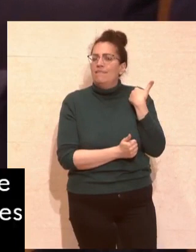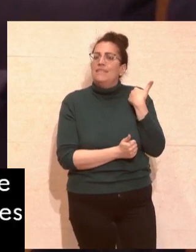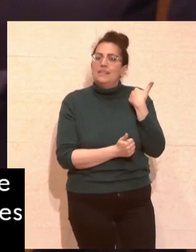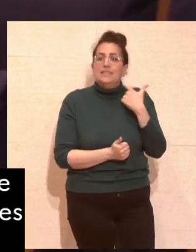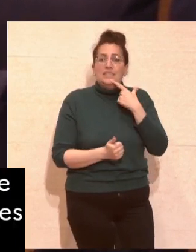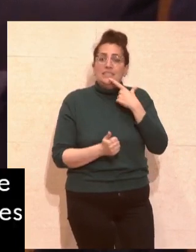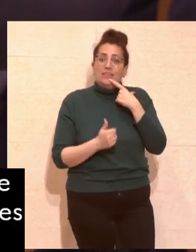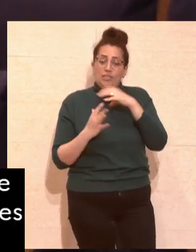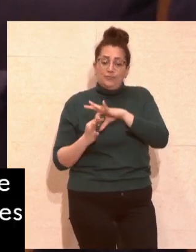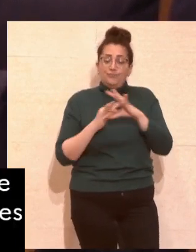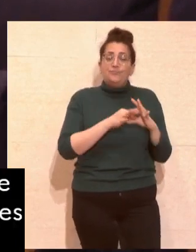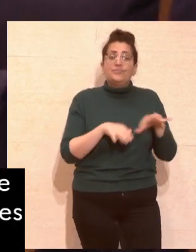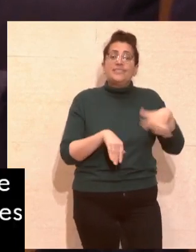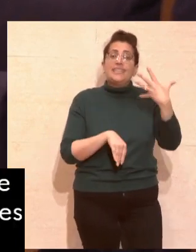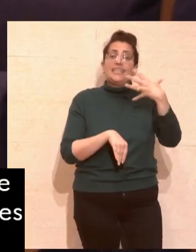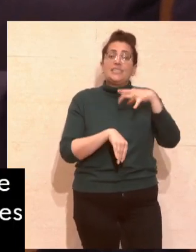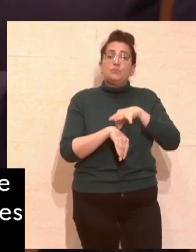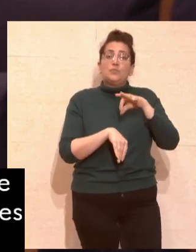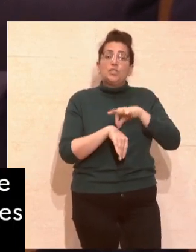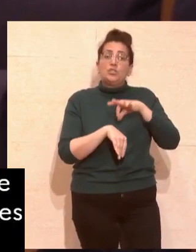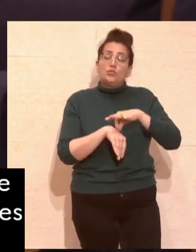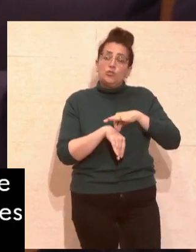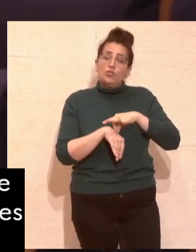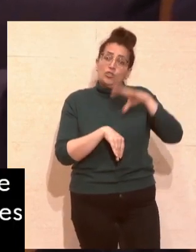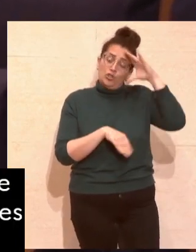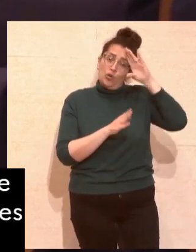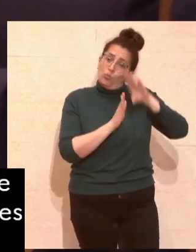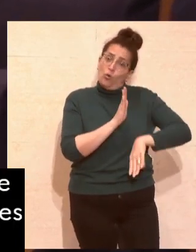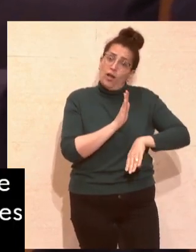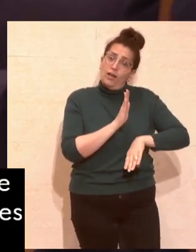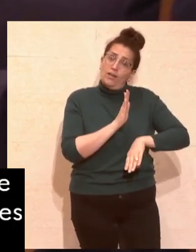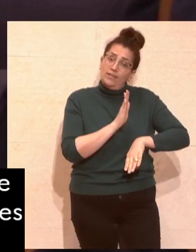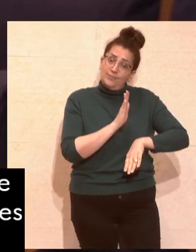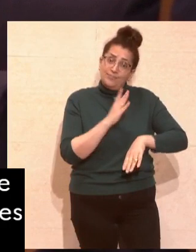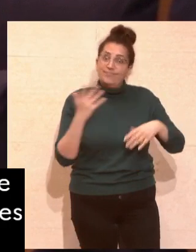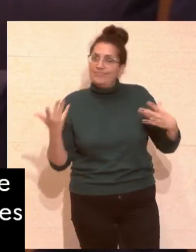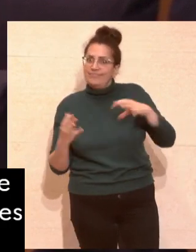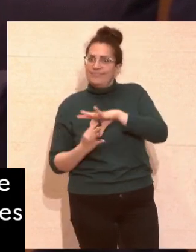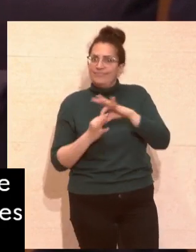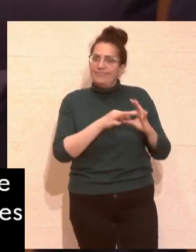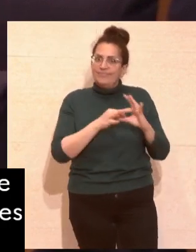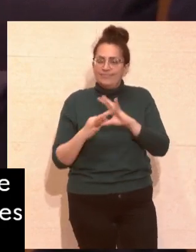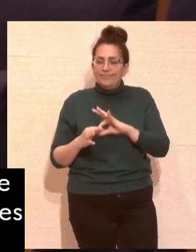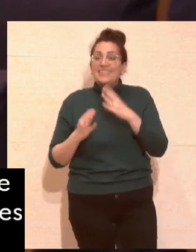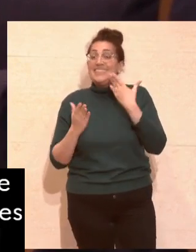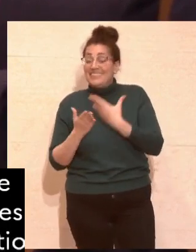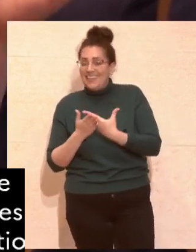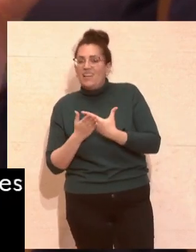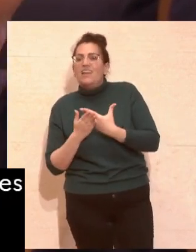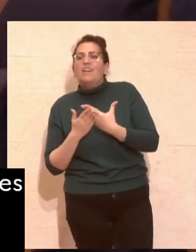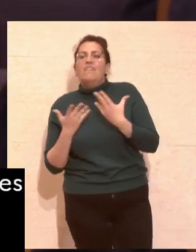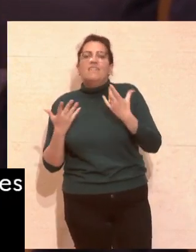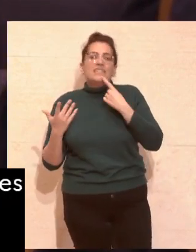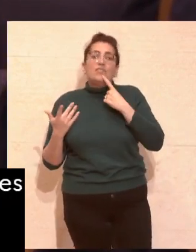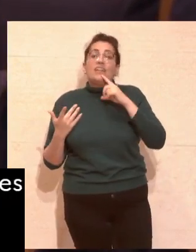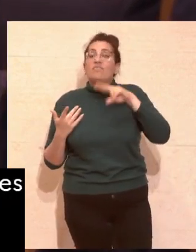perte de 15 minutes de sommeil par chaque heure d'utilisation de la tablette. Alors c'est vrai que quand on regarde des méta-analyses, c'est le biais des méta-analyses, et regarde sur tout ce qui a